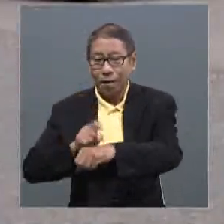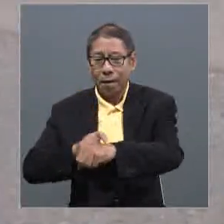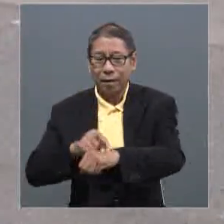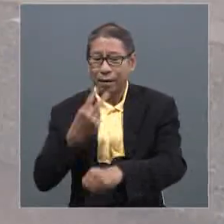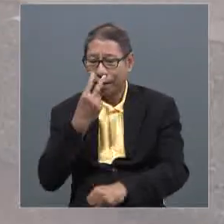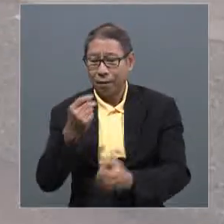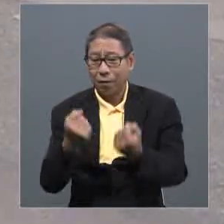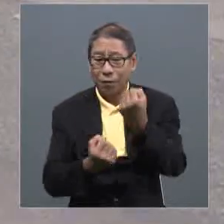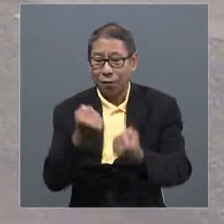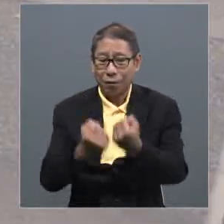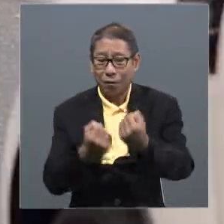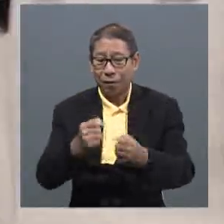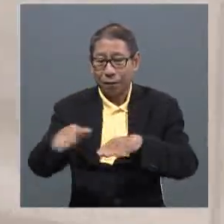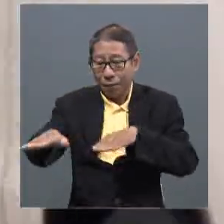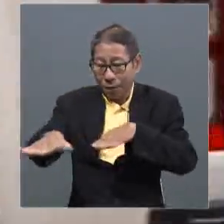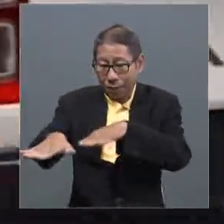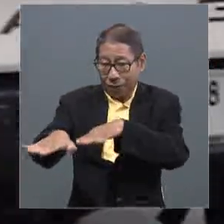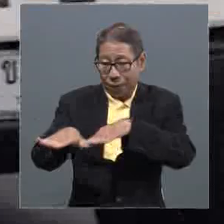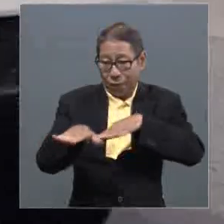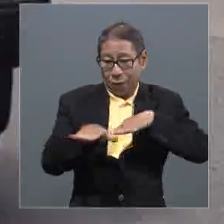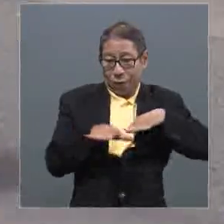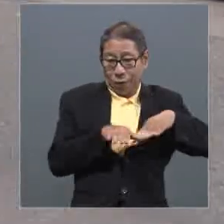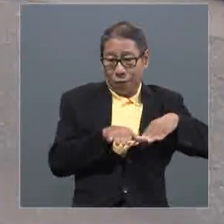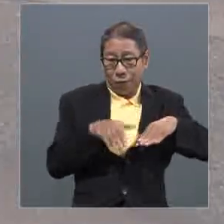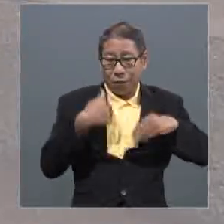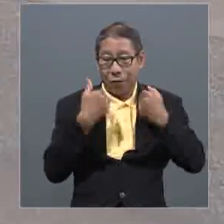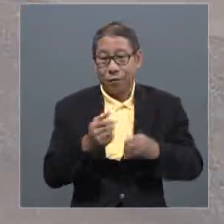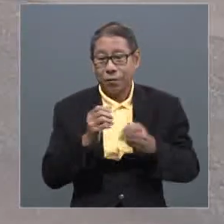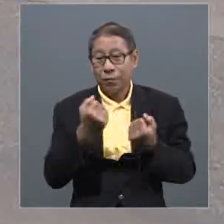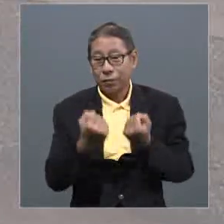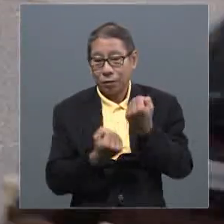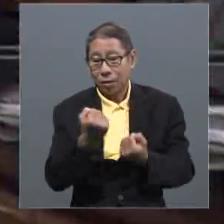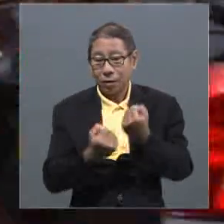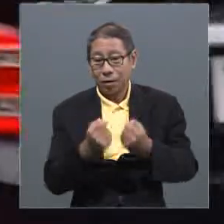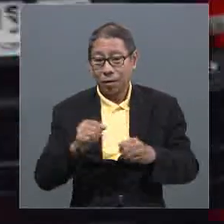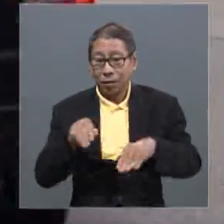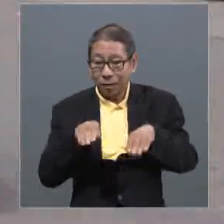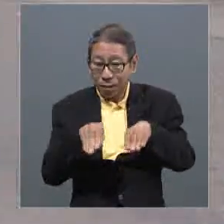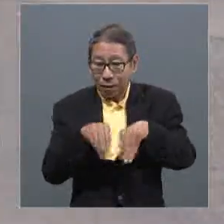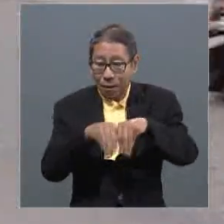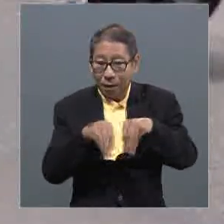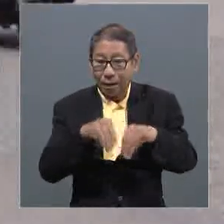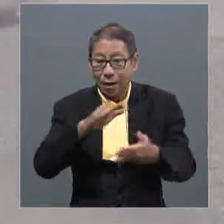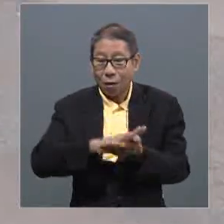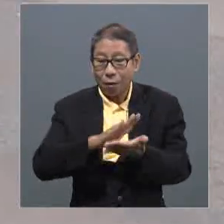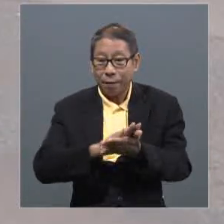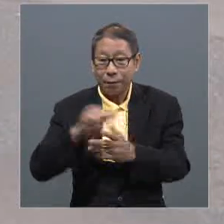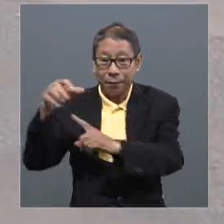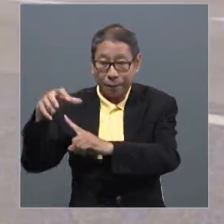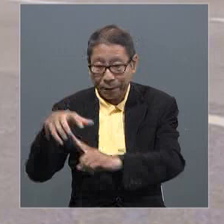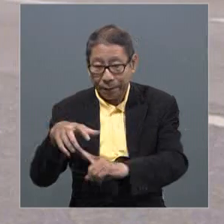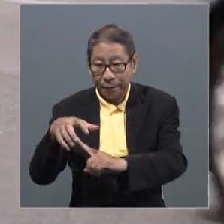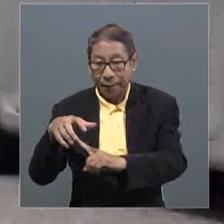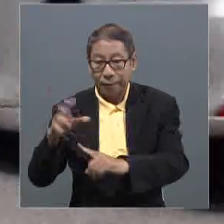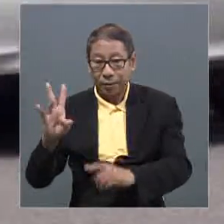รถหรูทั้งหมดเนี่ยถอยหลังทั้งขบวนเลยนะเป็นขบวนไปจอดตั้งหลักตรงริมถนนใกล้กับโรงเรียนเมืองพัทยา 7แล้วก็